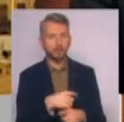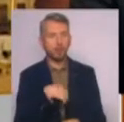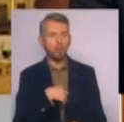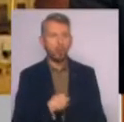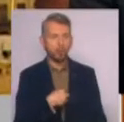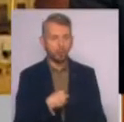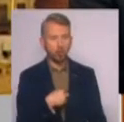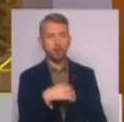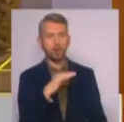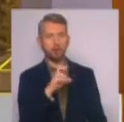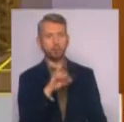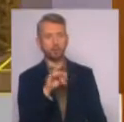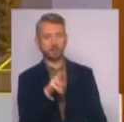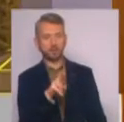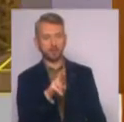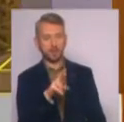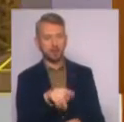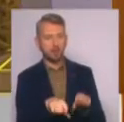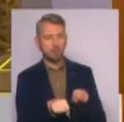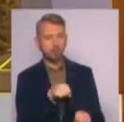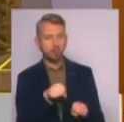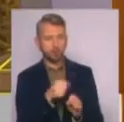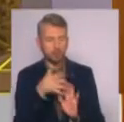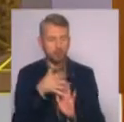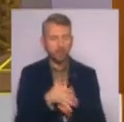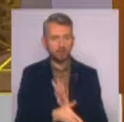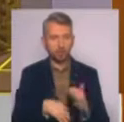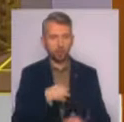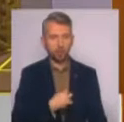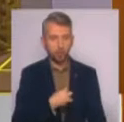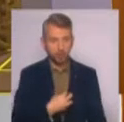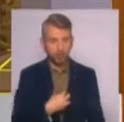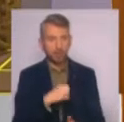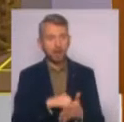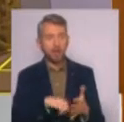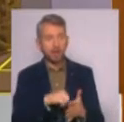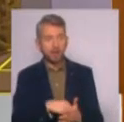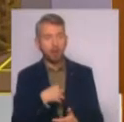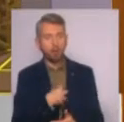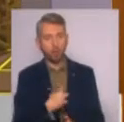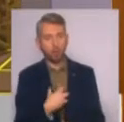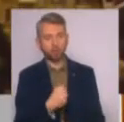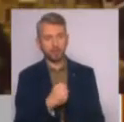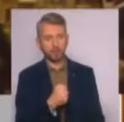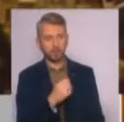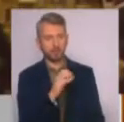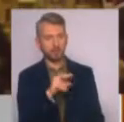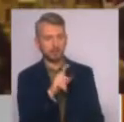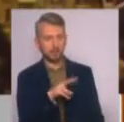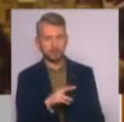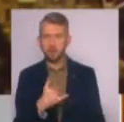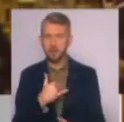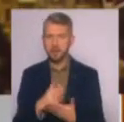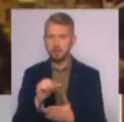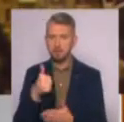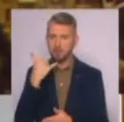тобто порушенням прохідності бронхів за рахунок бронхоспазму. Юрій Іванович, у нас є перший глядач,